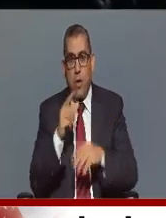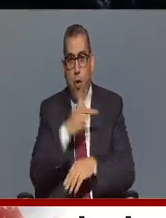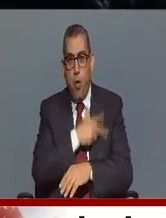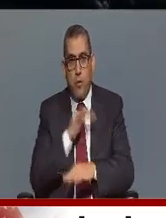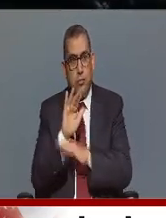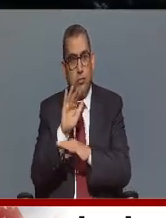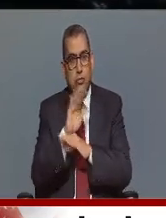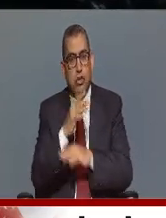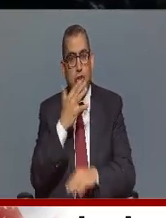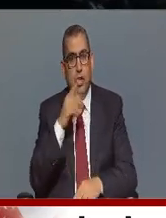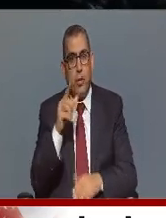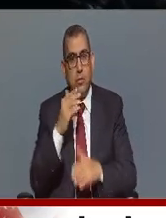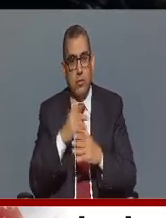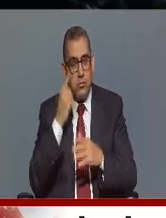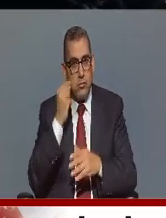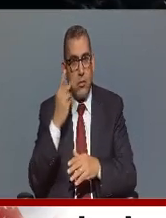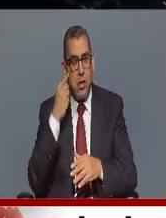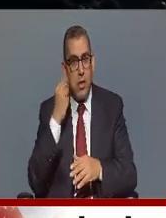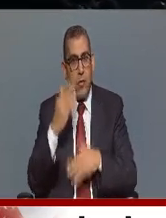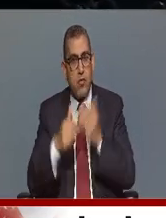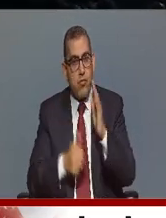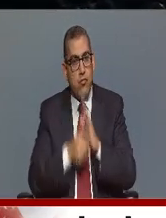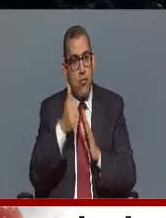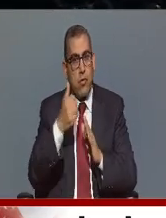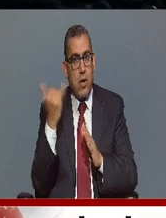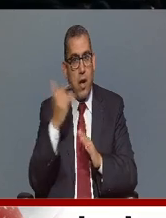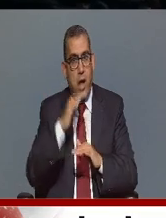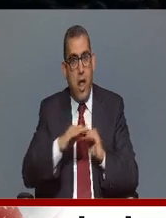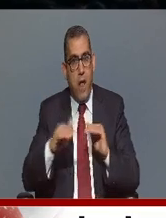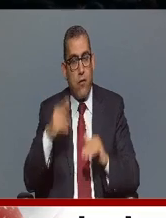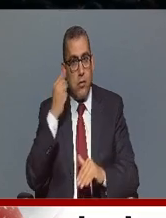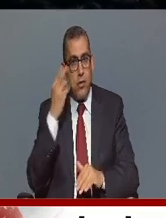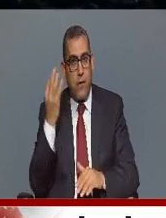بتديهم جوائز زي جائزة التفوق أو المبدع الصغير وغيرها؟